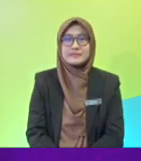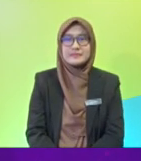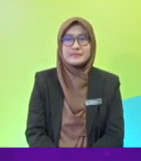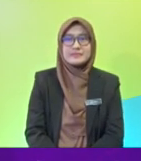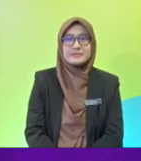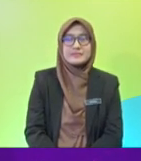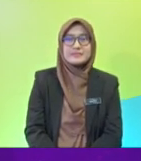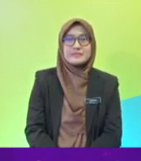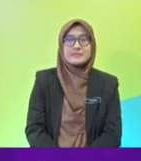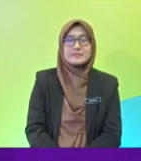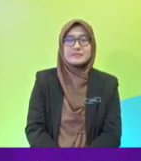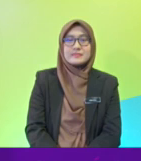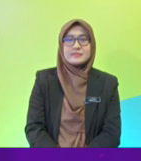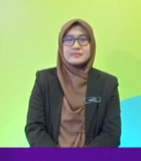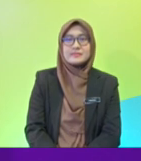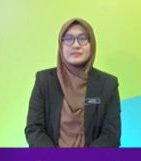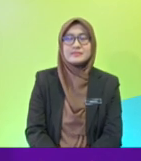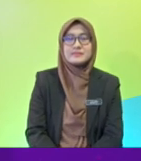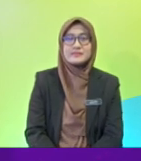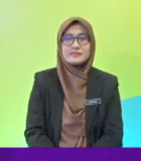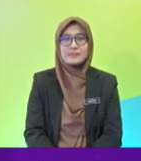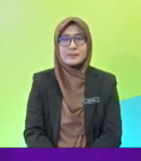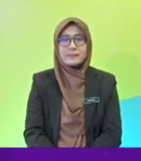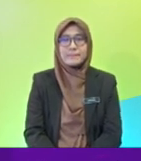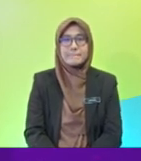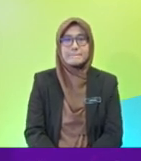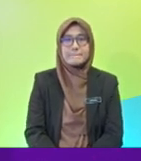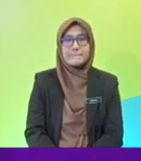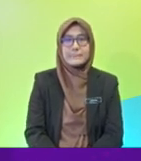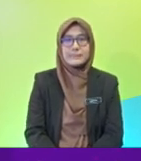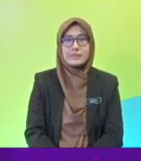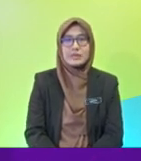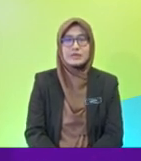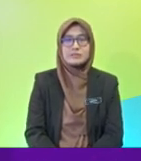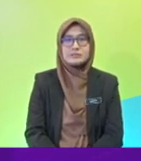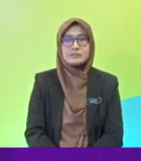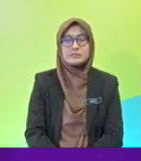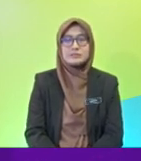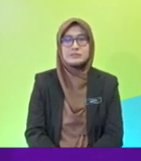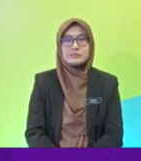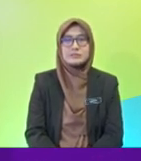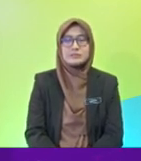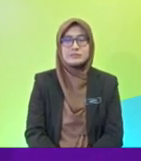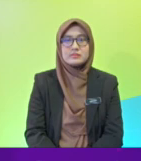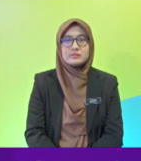bayi amrina boleh lihat dan baca isi teks surat yang itu